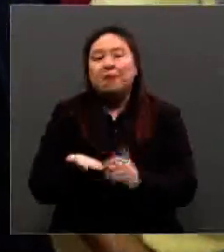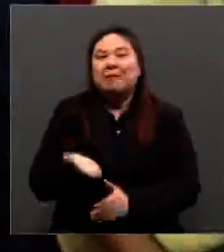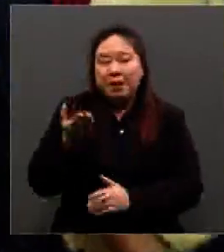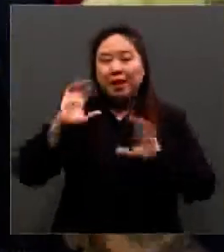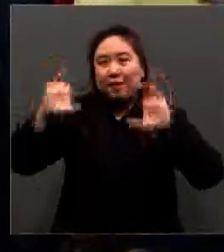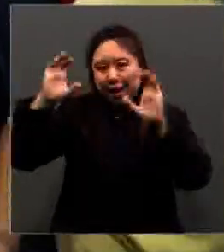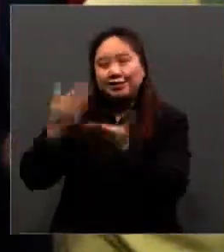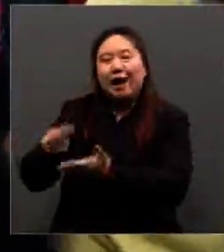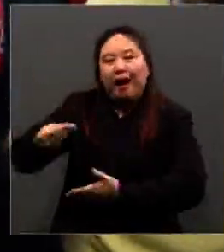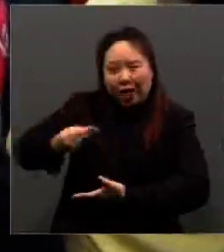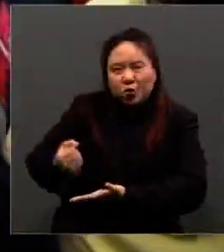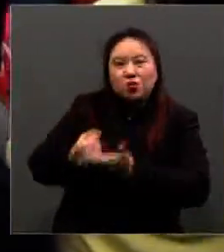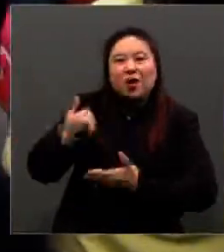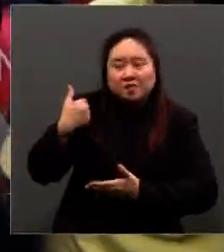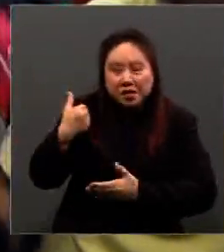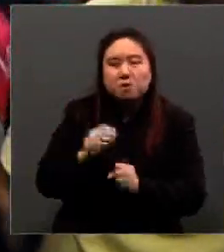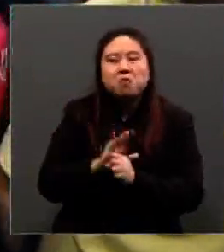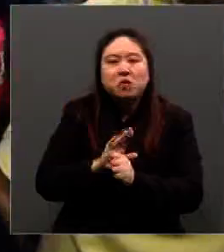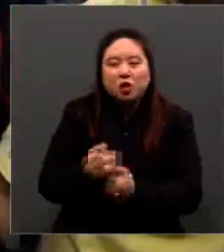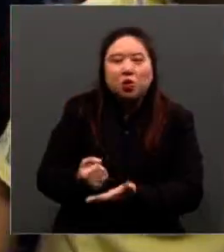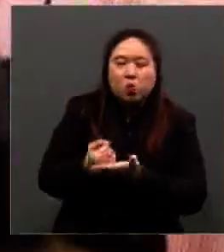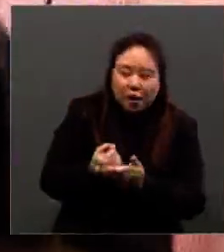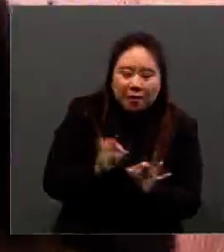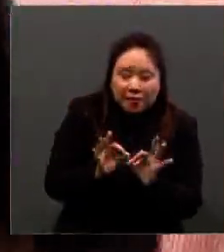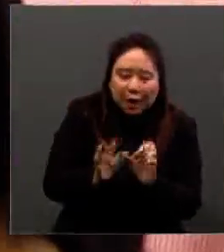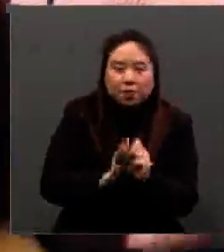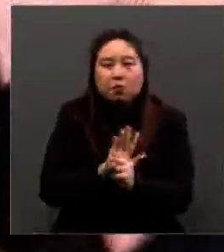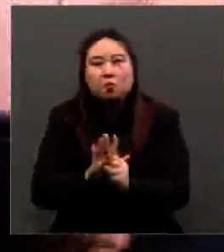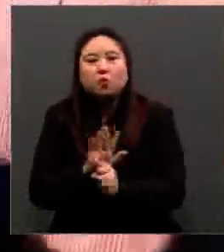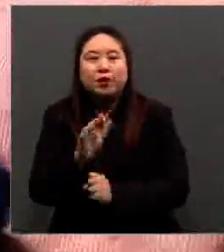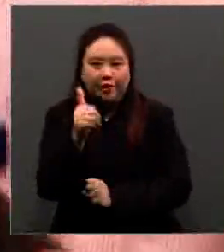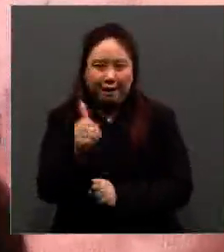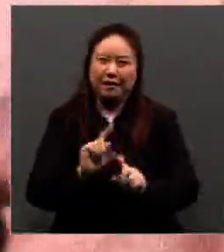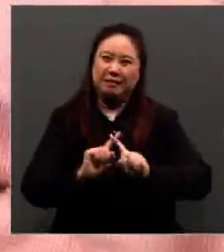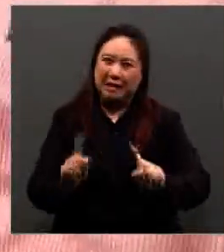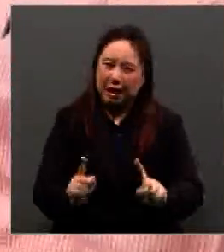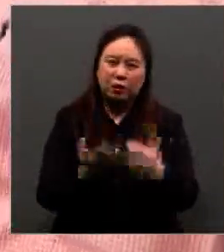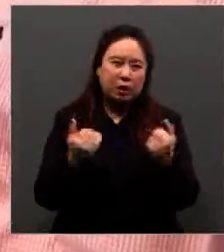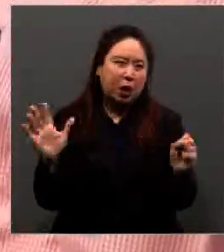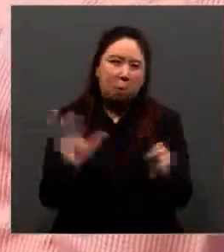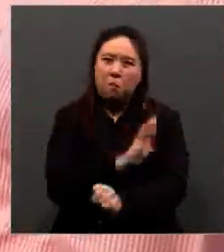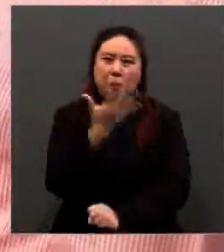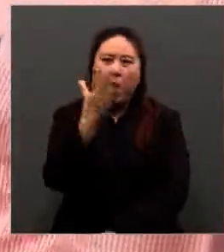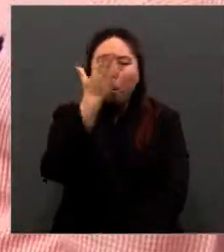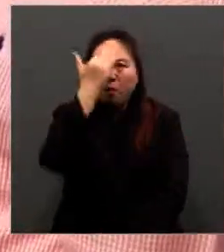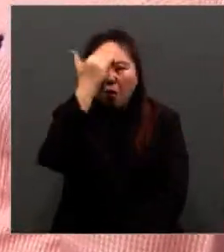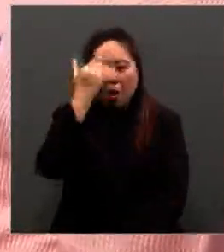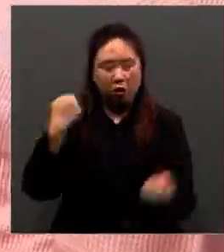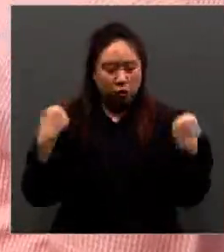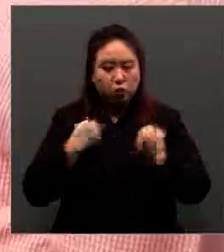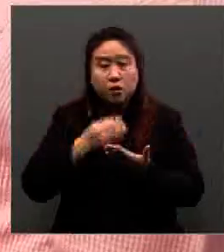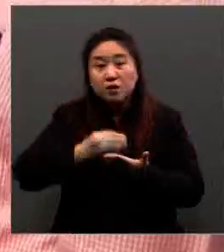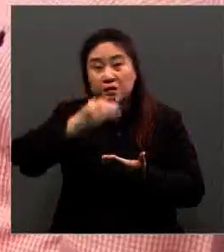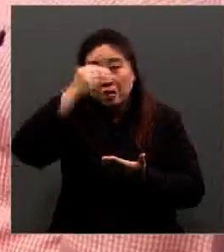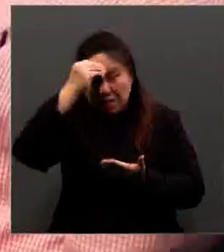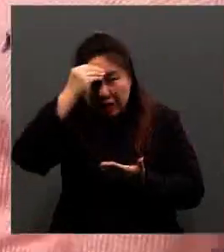เหลือตรงนี้เนี่ยก็พอที่จะเข้ามาช่วยลดค่าใช้จ่ายได้บ้างแต่ว่าก็ยังไม่เพียงพอทั้งหมดนะคะเพราะว่านอกจากชุดนักเรียนแล้ว